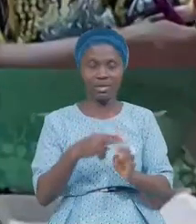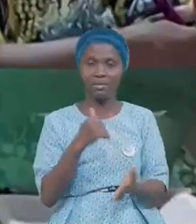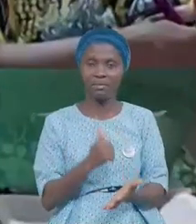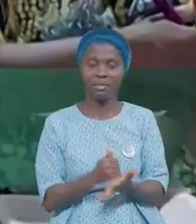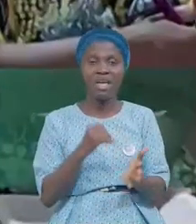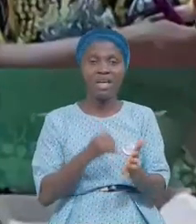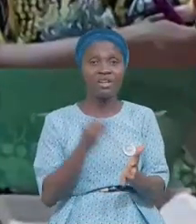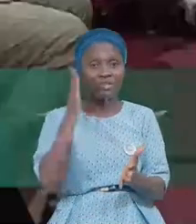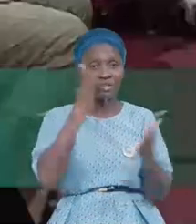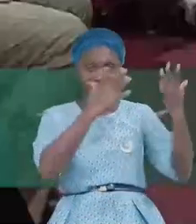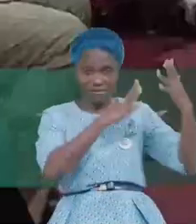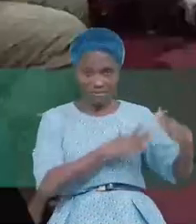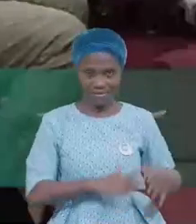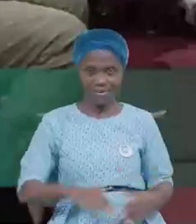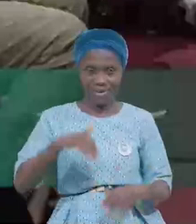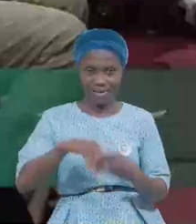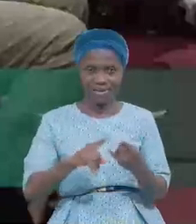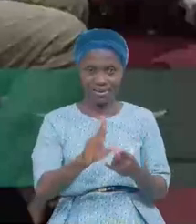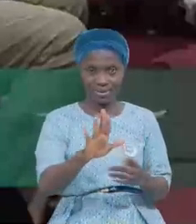Ça va couler dans ta vie.